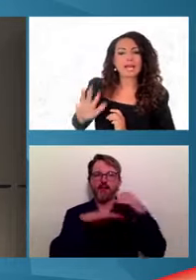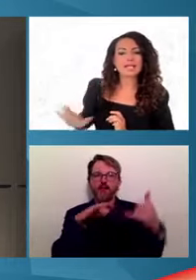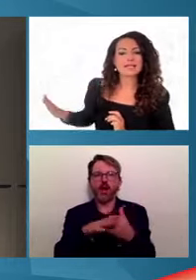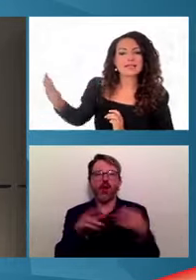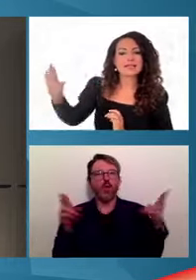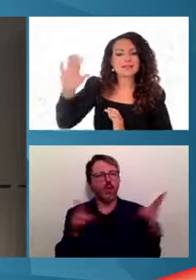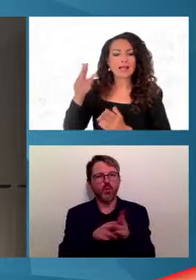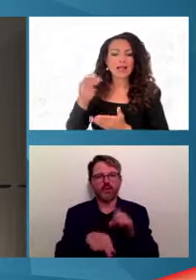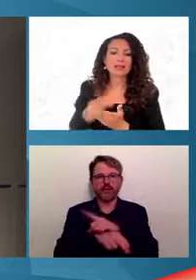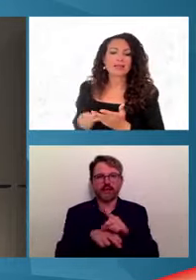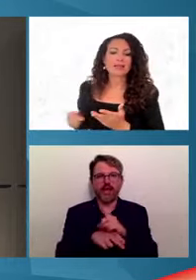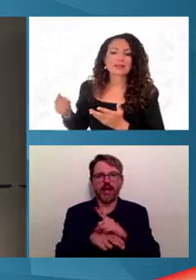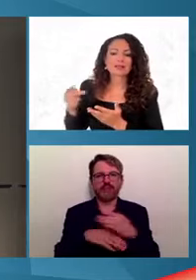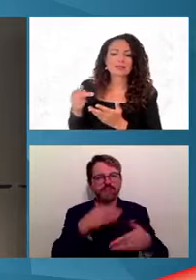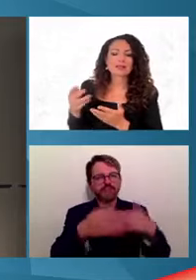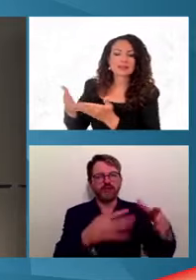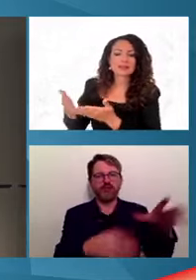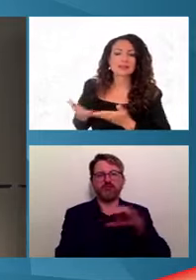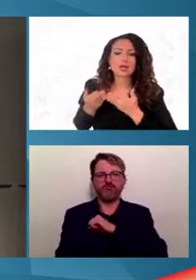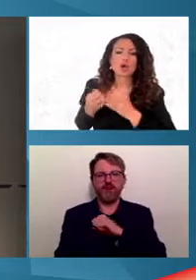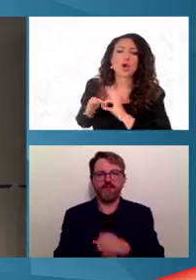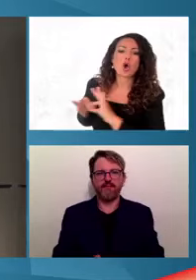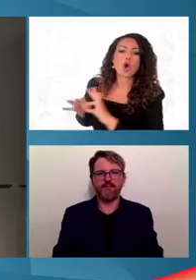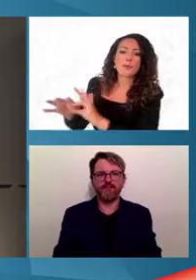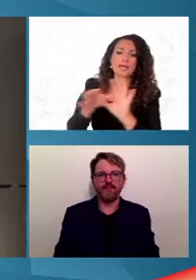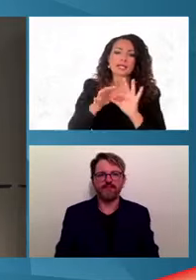Zeit voranzubringen.